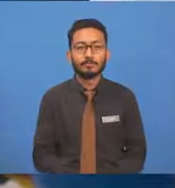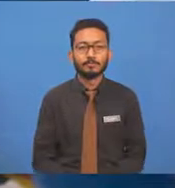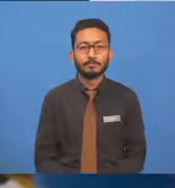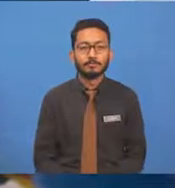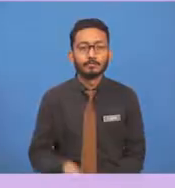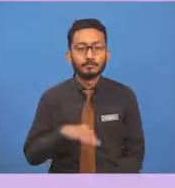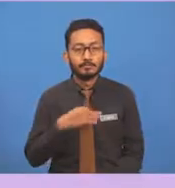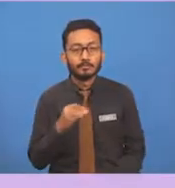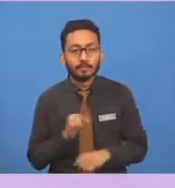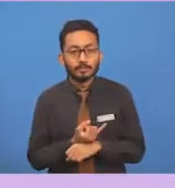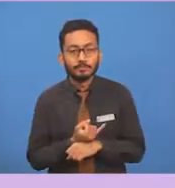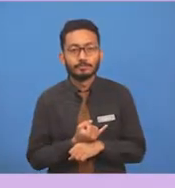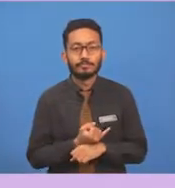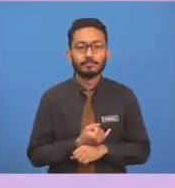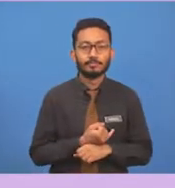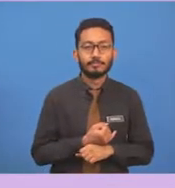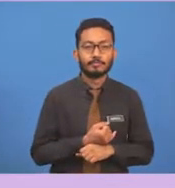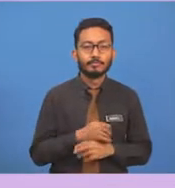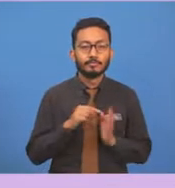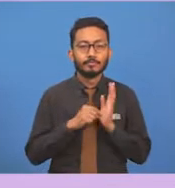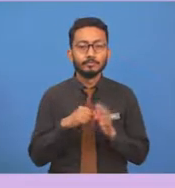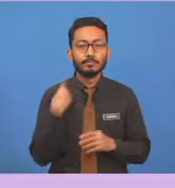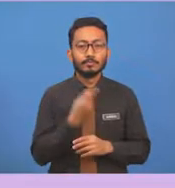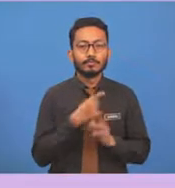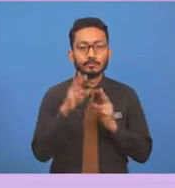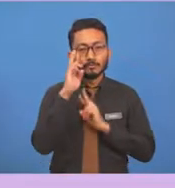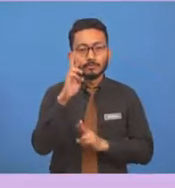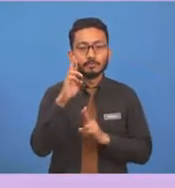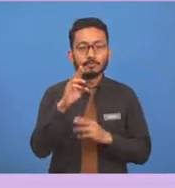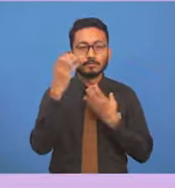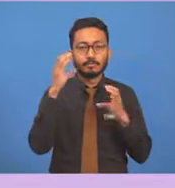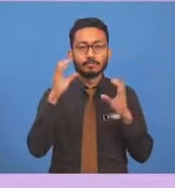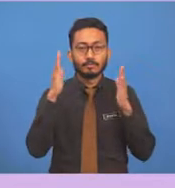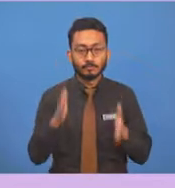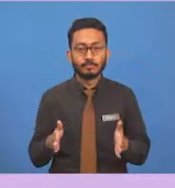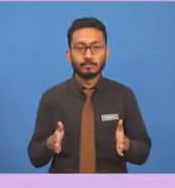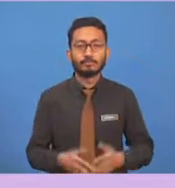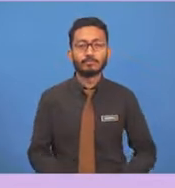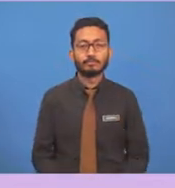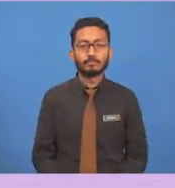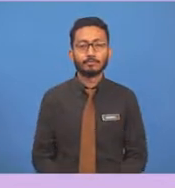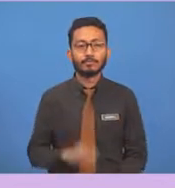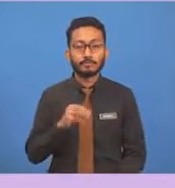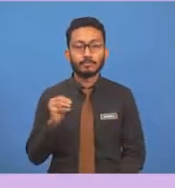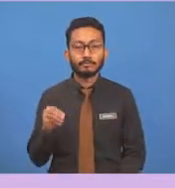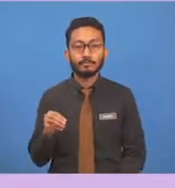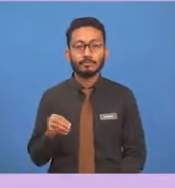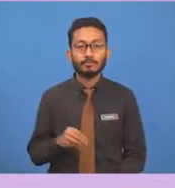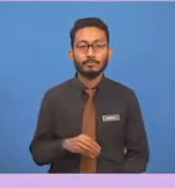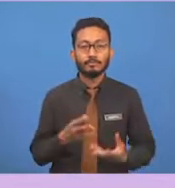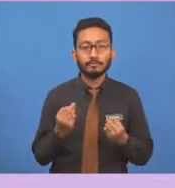itu mencerminkan anda menghormati guru besar. Murid-murid, cuba perhatikan gambar-gambar situasi